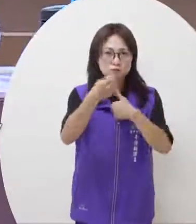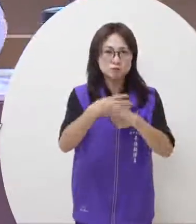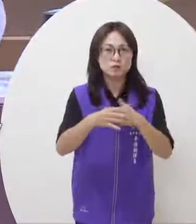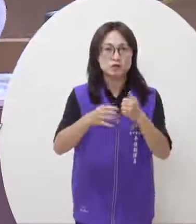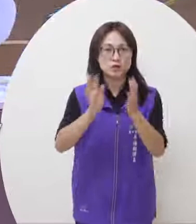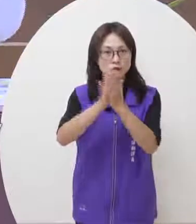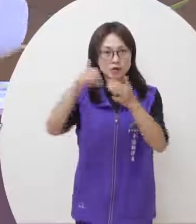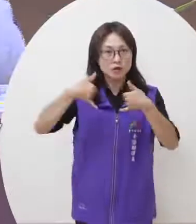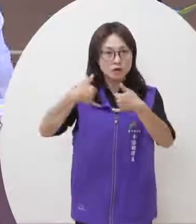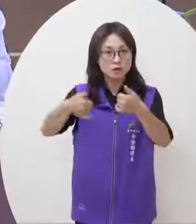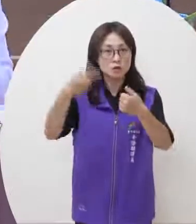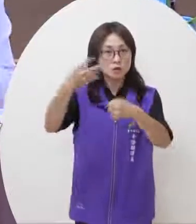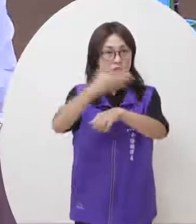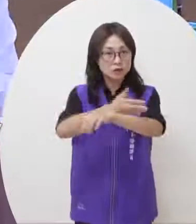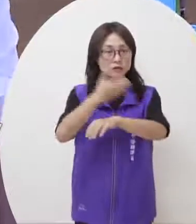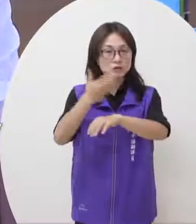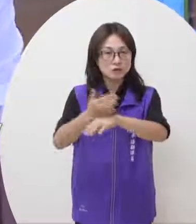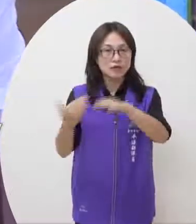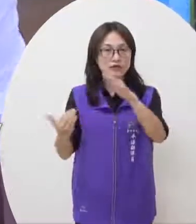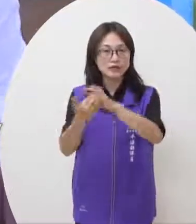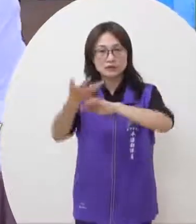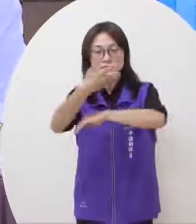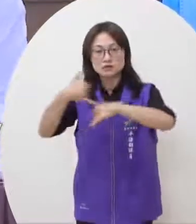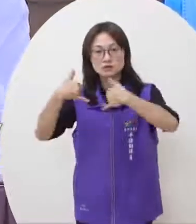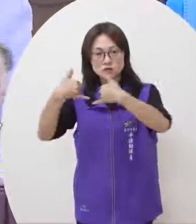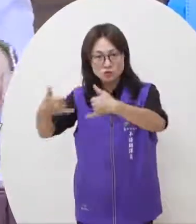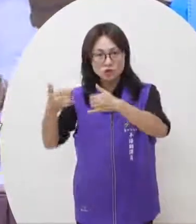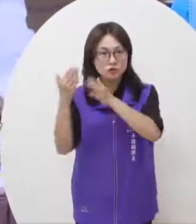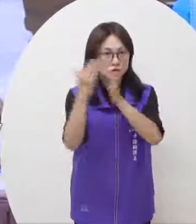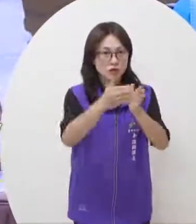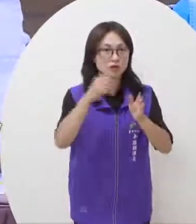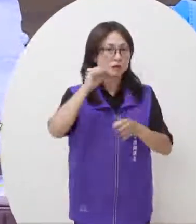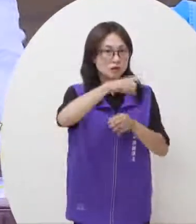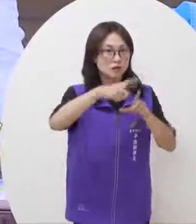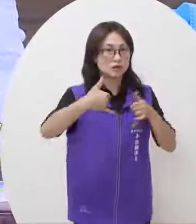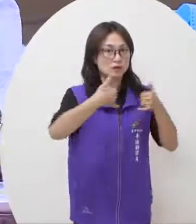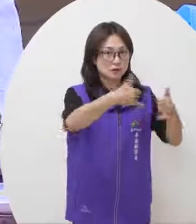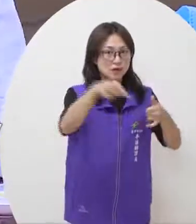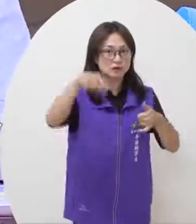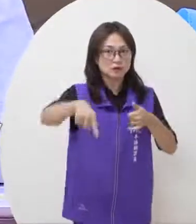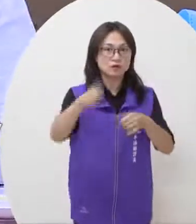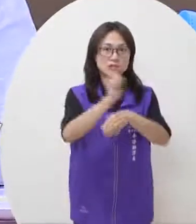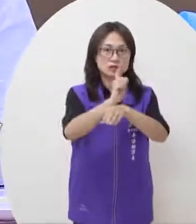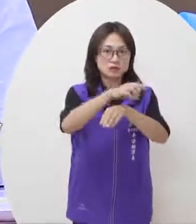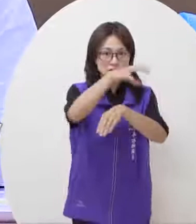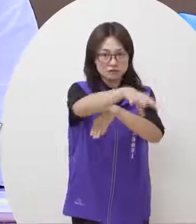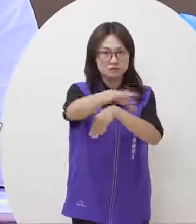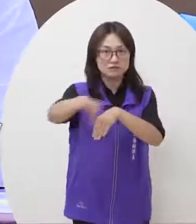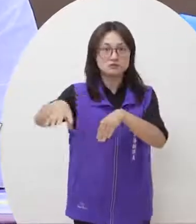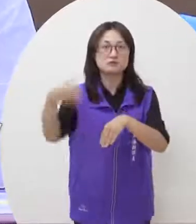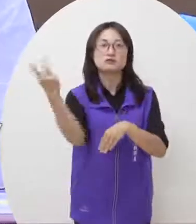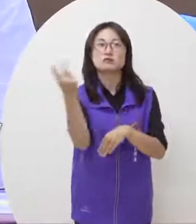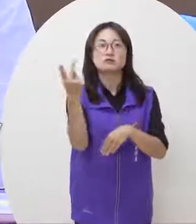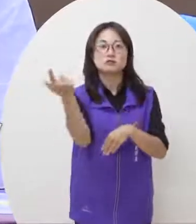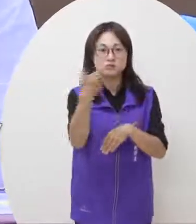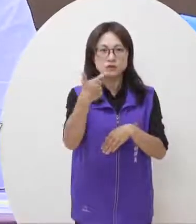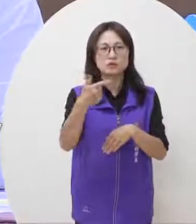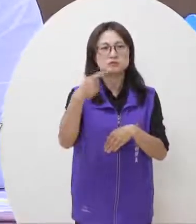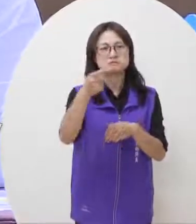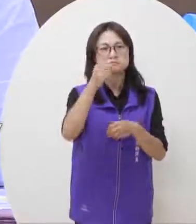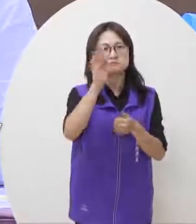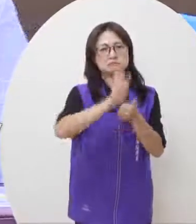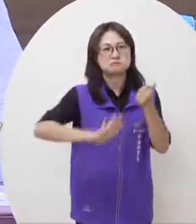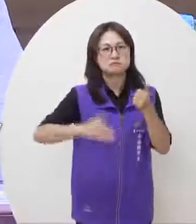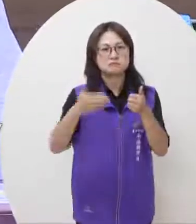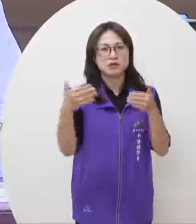北七路往台湾大道三段之间方向有计程车招呼站六格，影响交通顺畅，假日